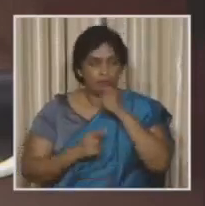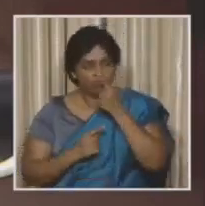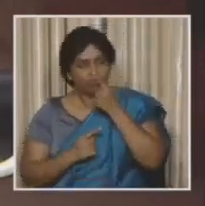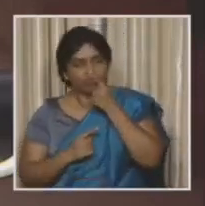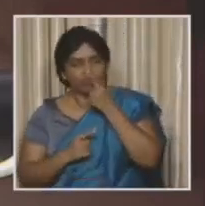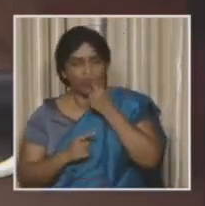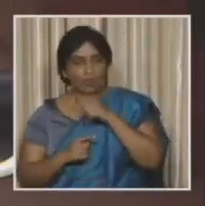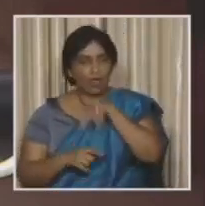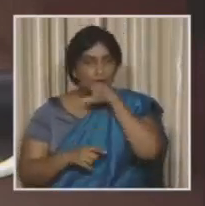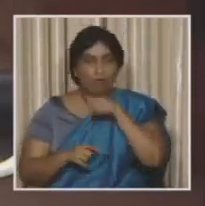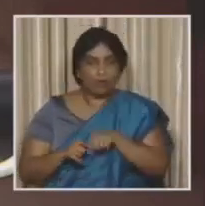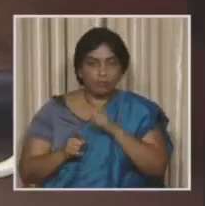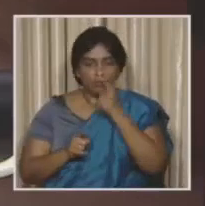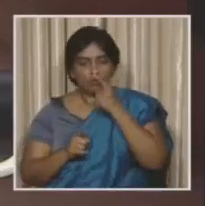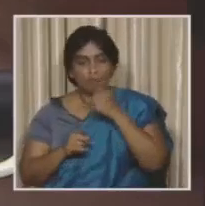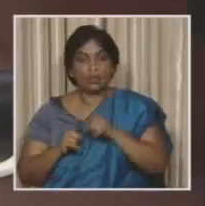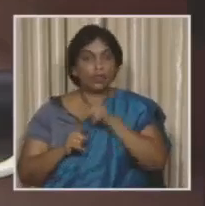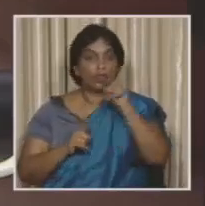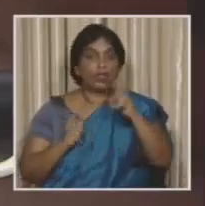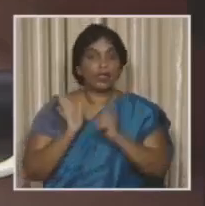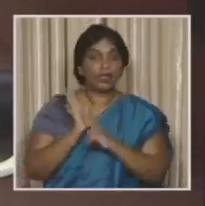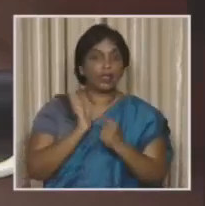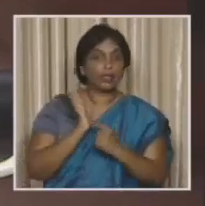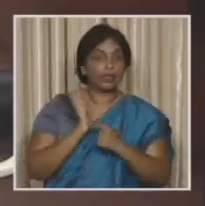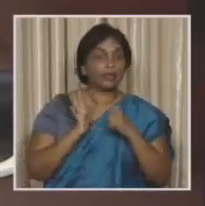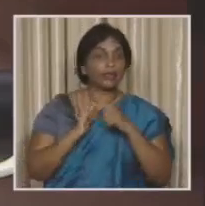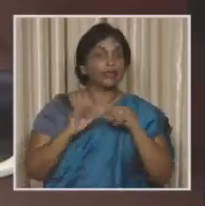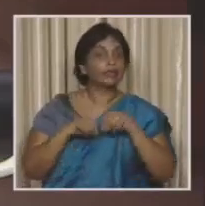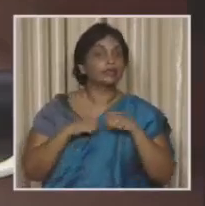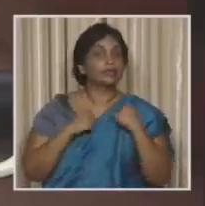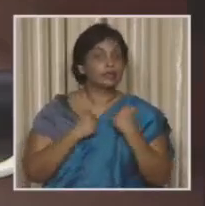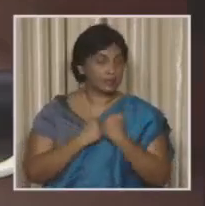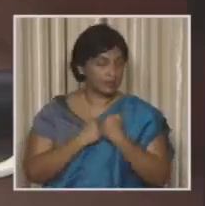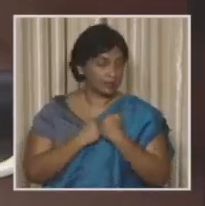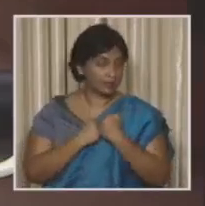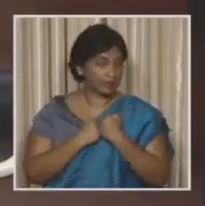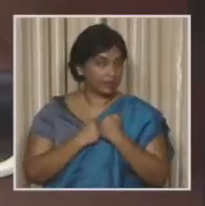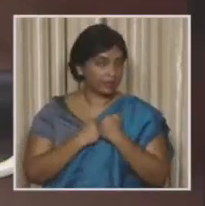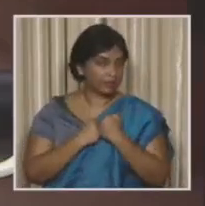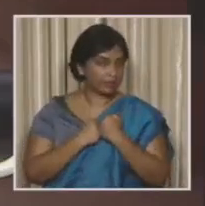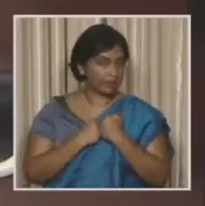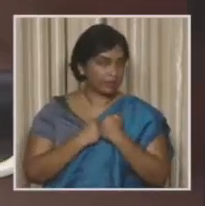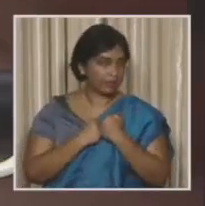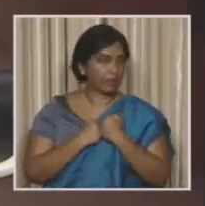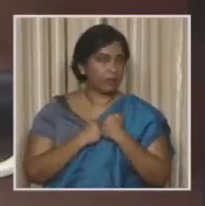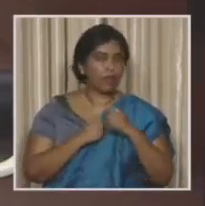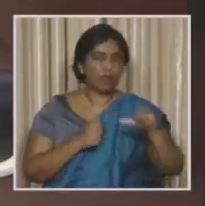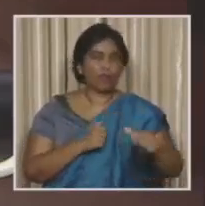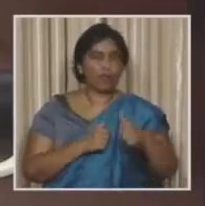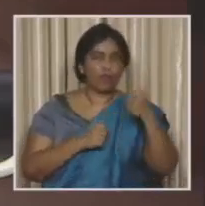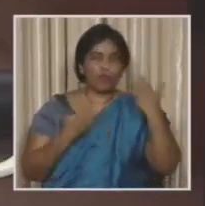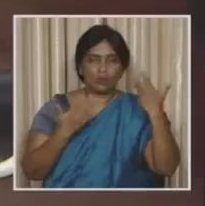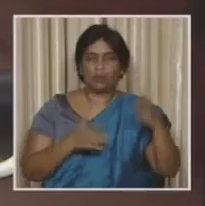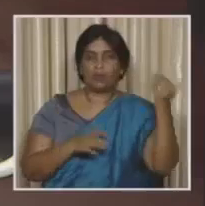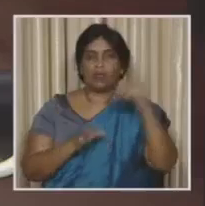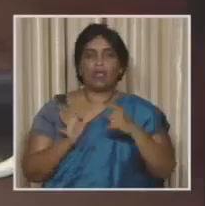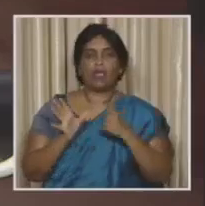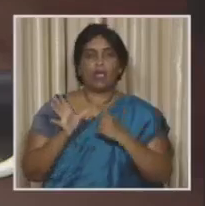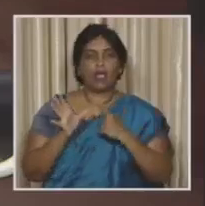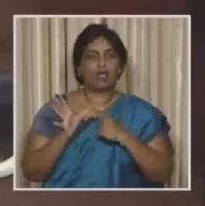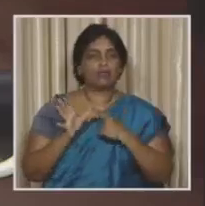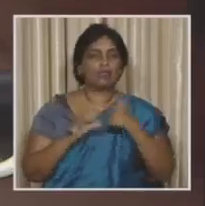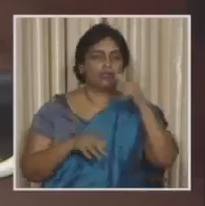පොලිස් සුනකයා යන්නේ හිටපු LTT සංවිධානයේ ඔහු මා හිතන්නේ පුනරුත්ථාපන වෙලා එළියට ආපු අජන්තන්ගේ